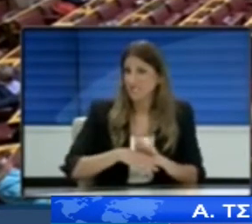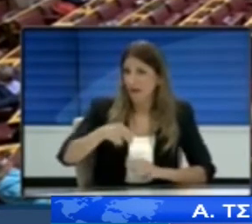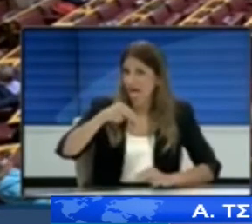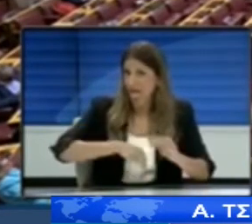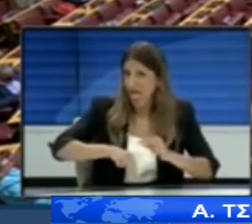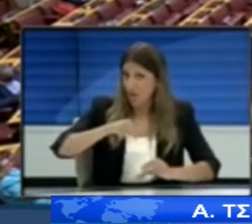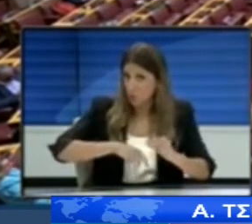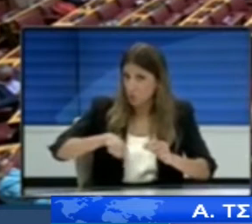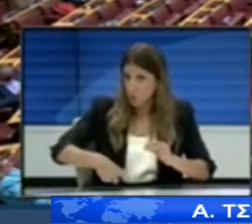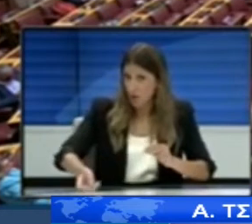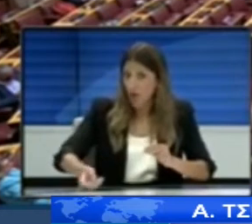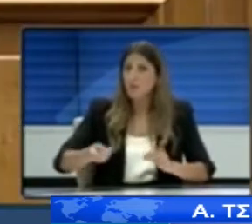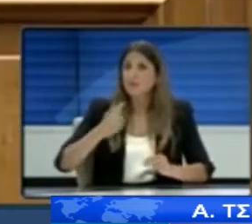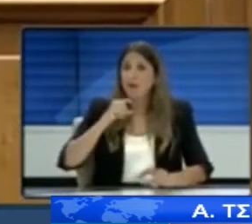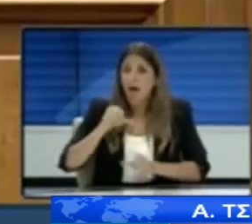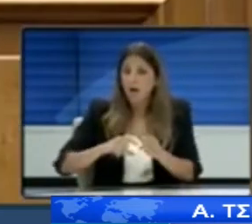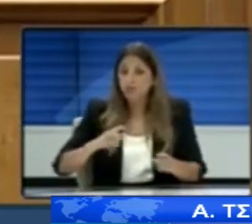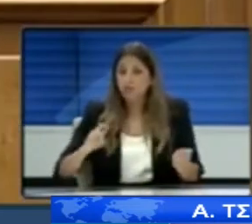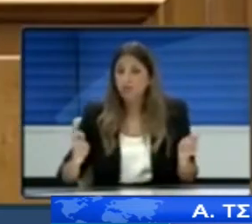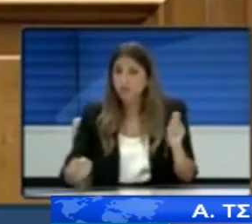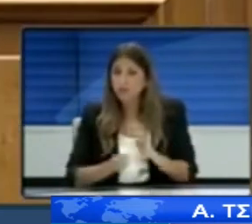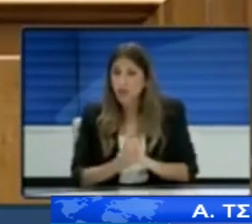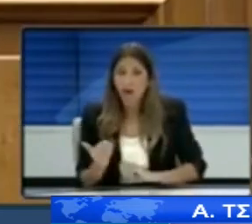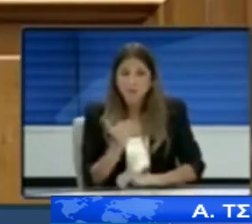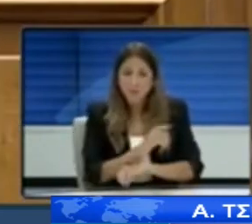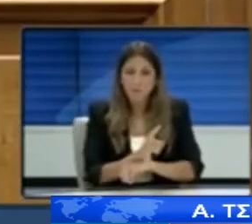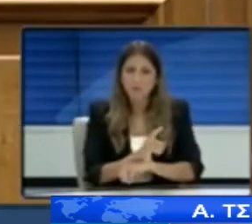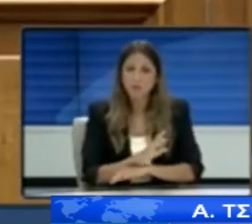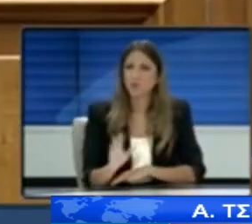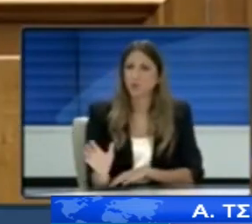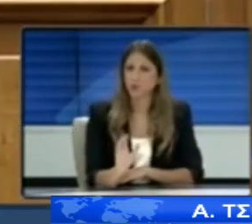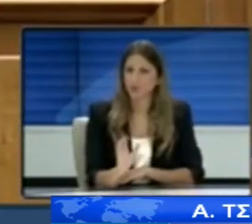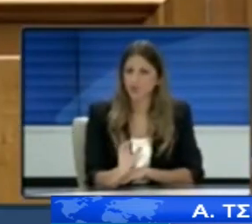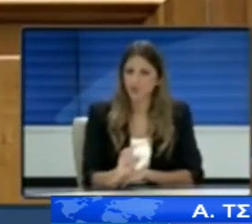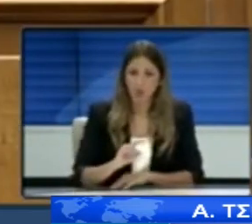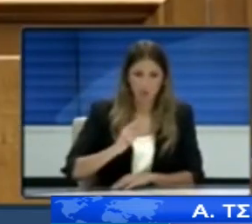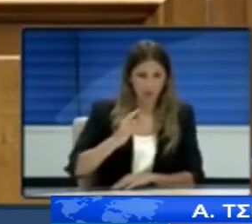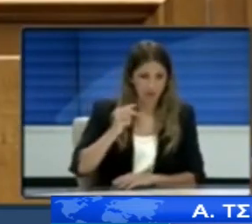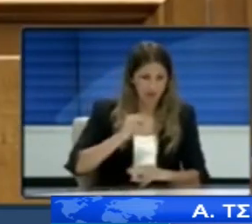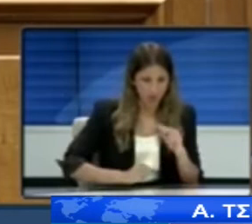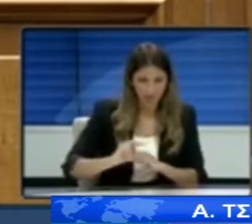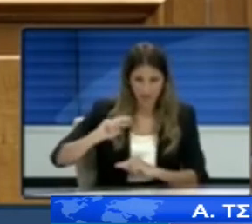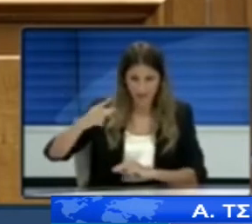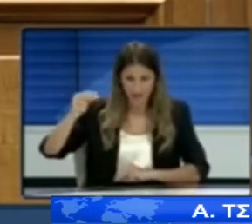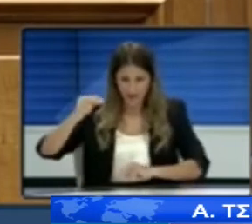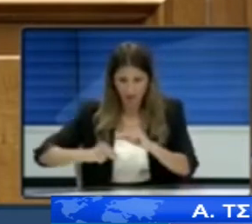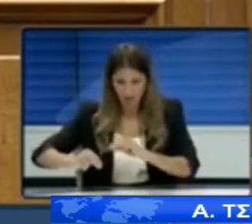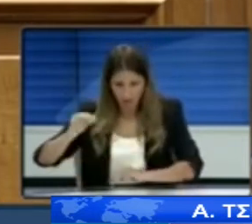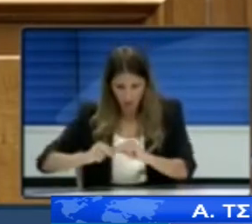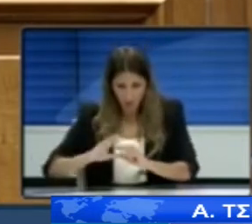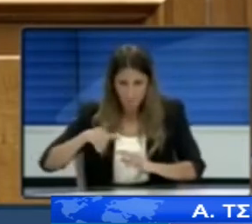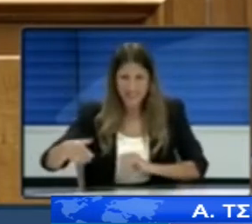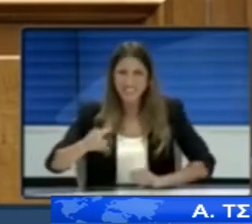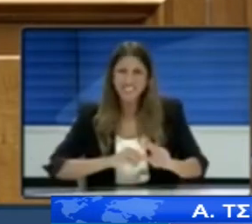είναι η κρίσιμη κάλπη. Όταν είδατε ότι ούτε οι δεύτερες εκλογές μπορούν να σας δώσουν καμιά προοπτική, αρχίσατε να μιλάτε και για